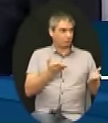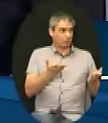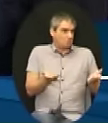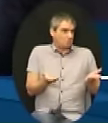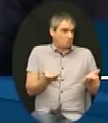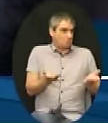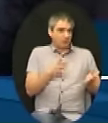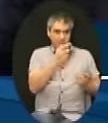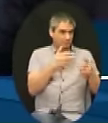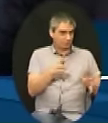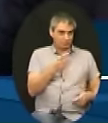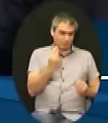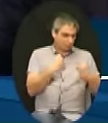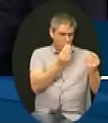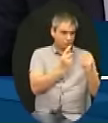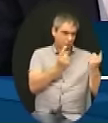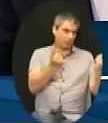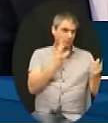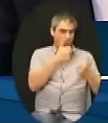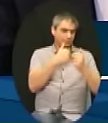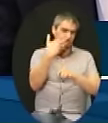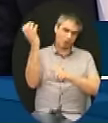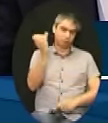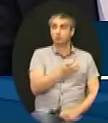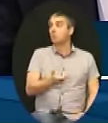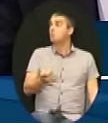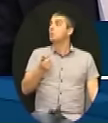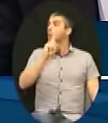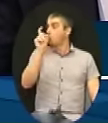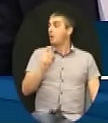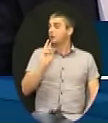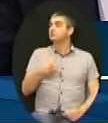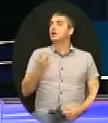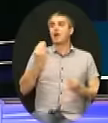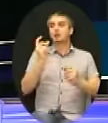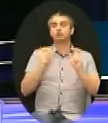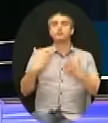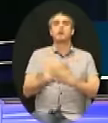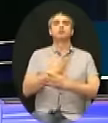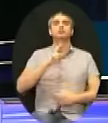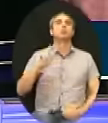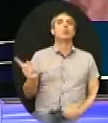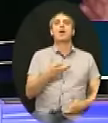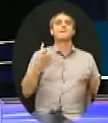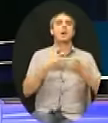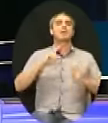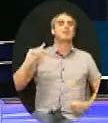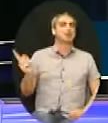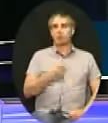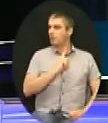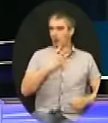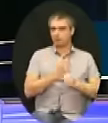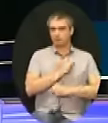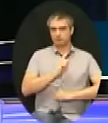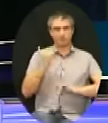אם פישלתם, אז תנו את זה למישהו אחר, אולי למתמודד מבחוץ. יכול מאוד להיות שצריך אנשים חדשים. כולנו, המחנה כולו, לא